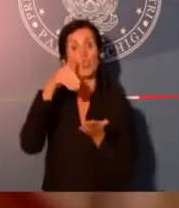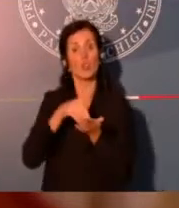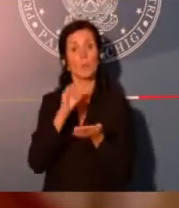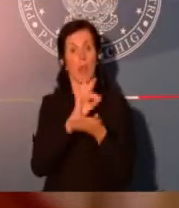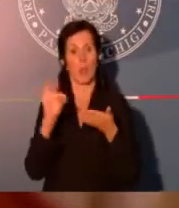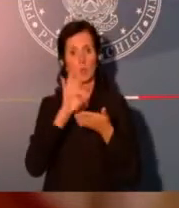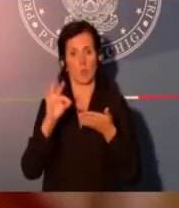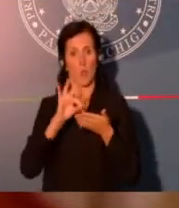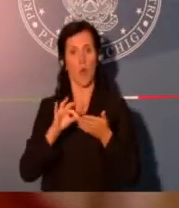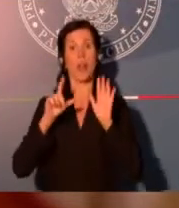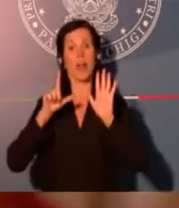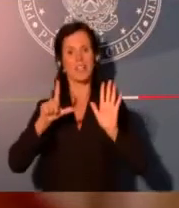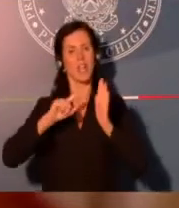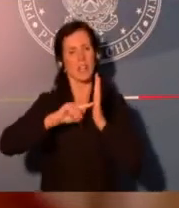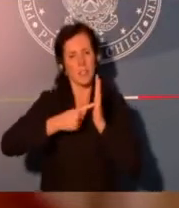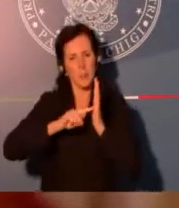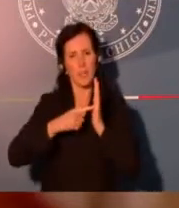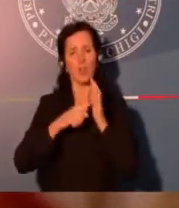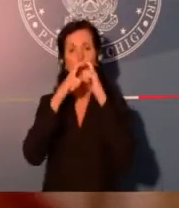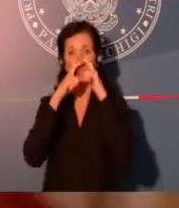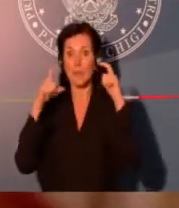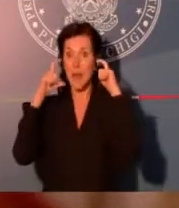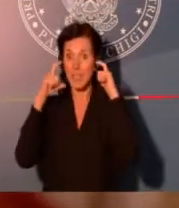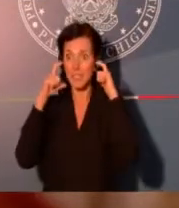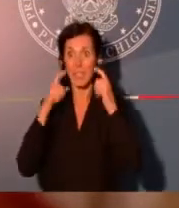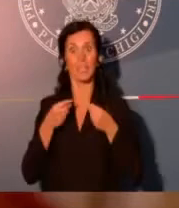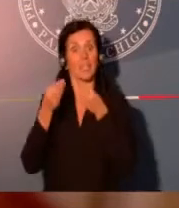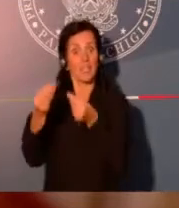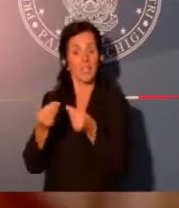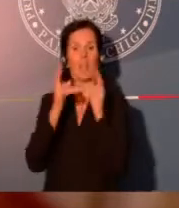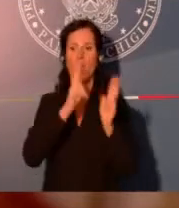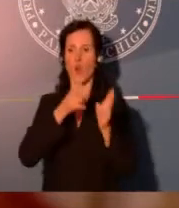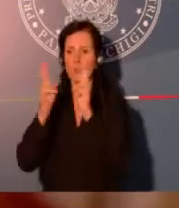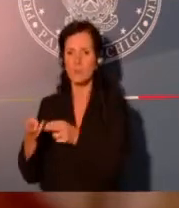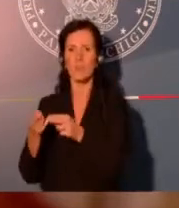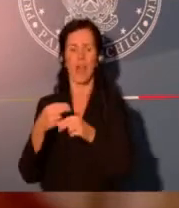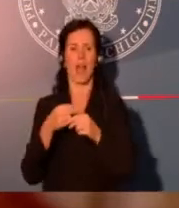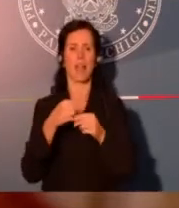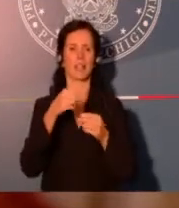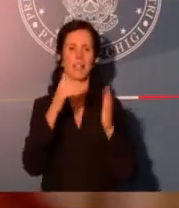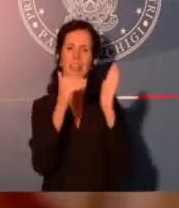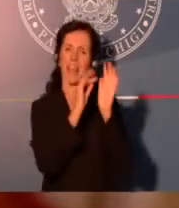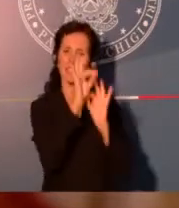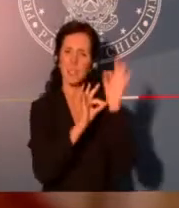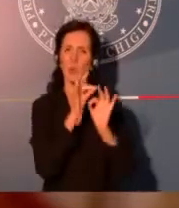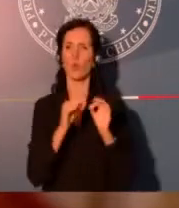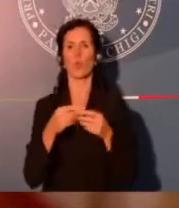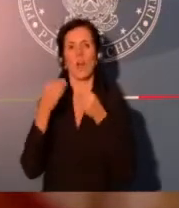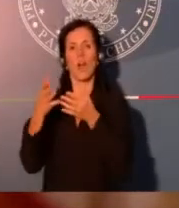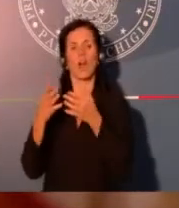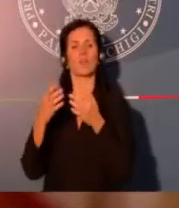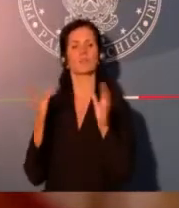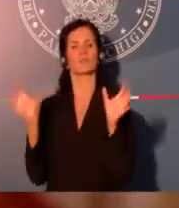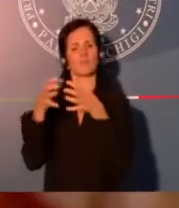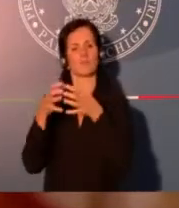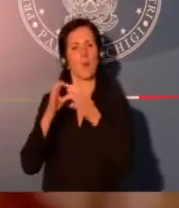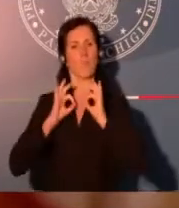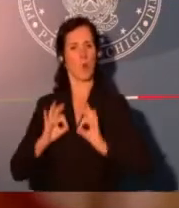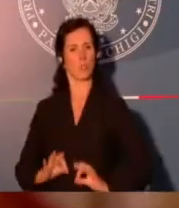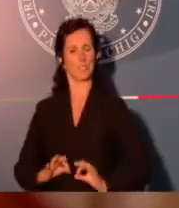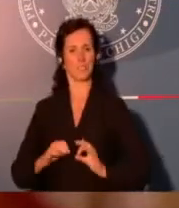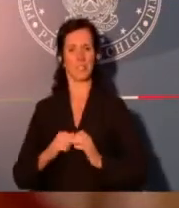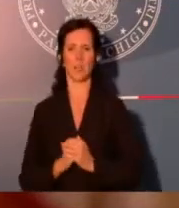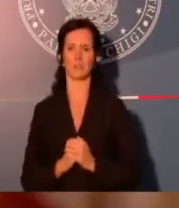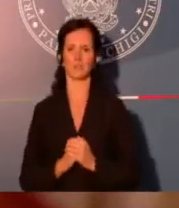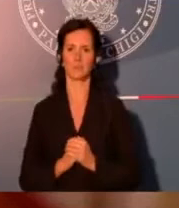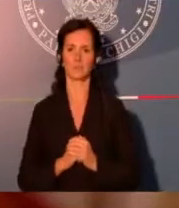oltre che 7 milioni di mascherine a ospedali, residenze per anziani, forze di polizia. Abbiamo